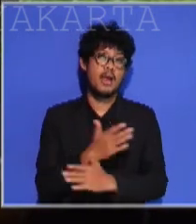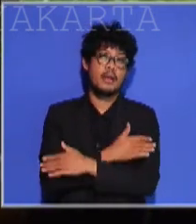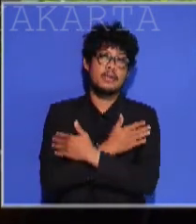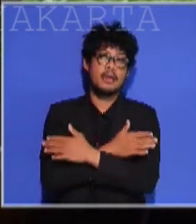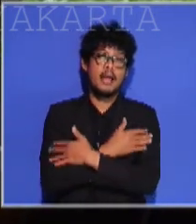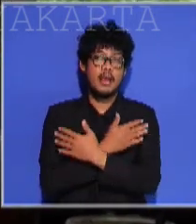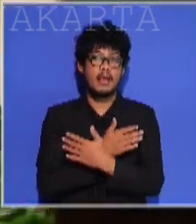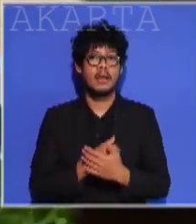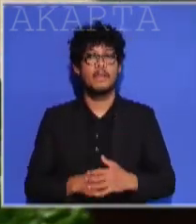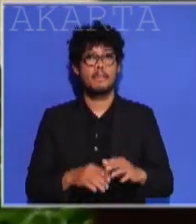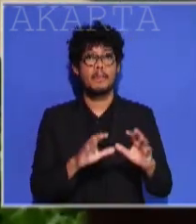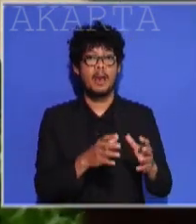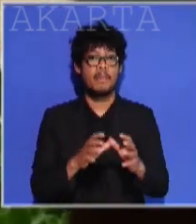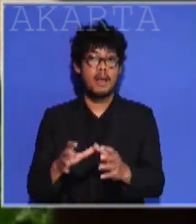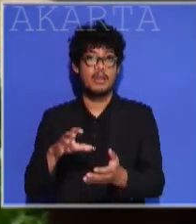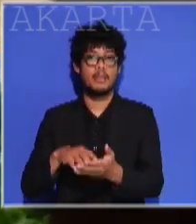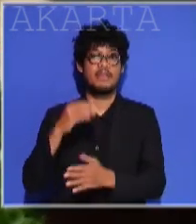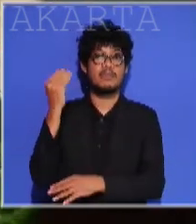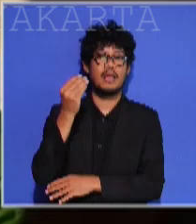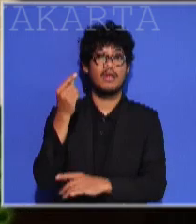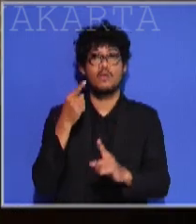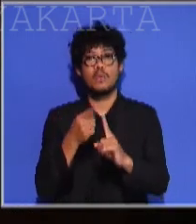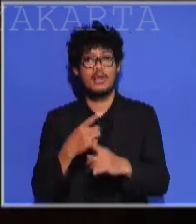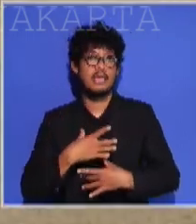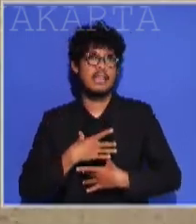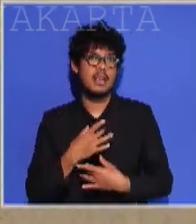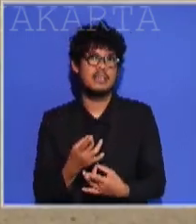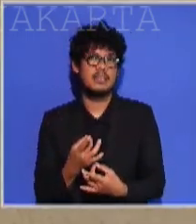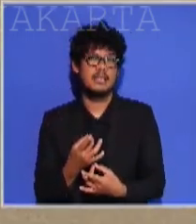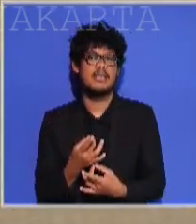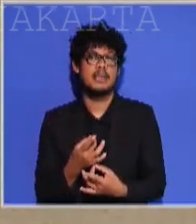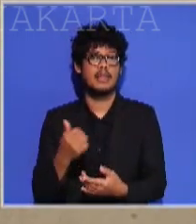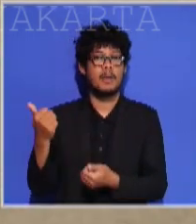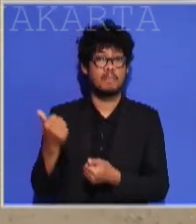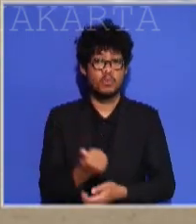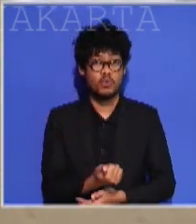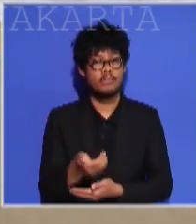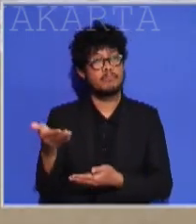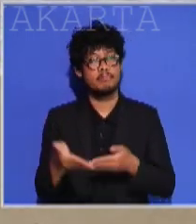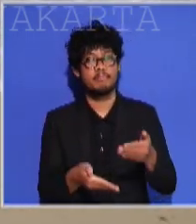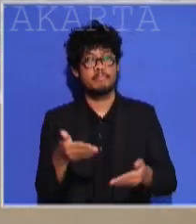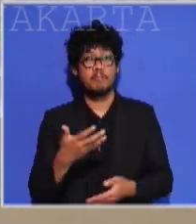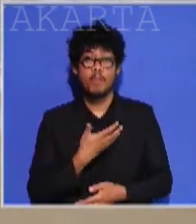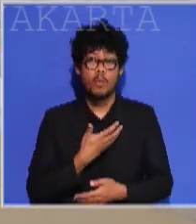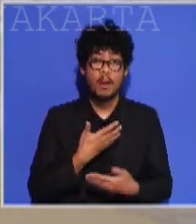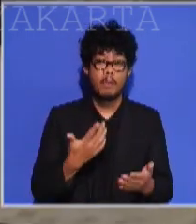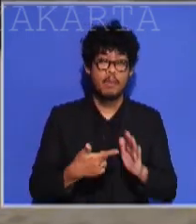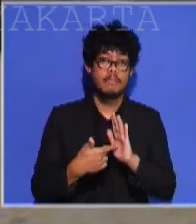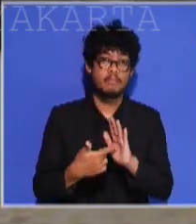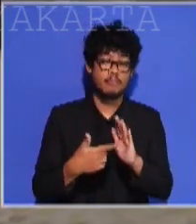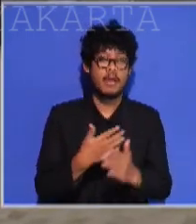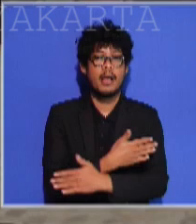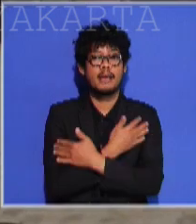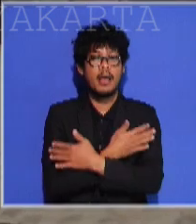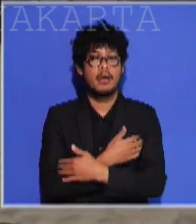yang diharapkan dapat menarik wisatawan lokal dan mancanegara. Pemerintah setempat ingin menunjukkan bahwa Aceh siap menyambut para tamu